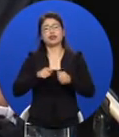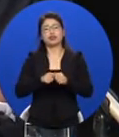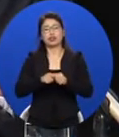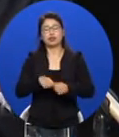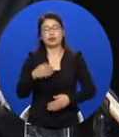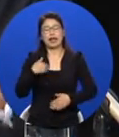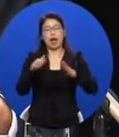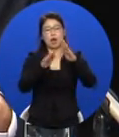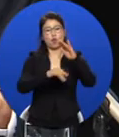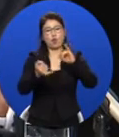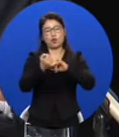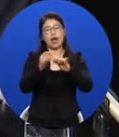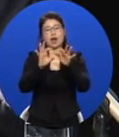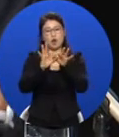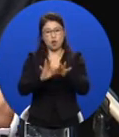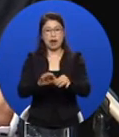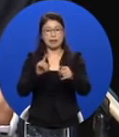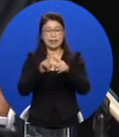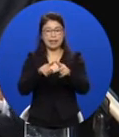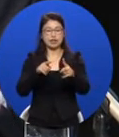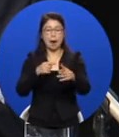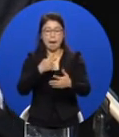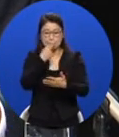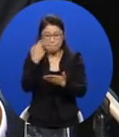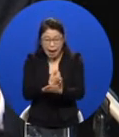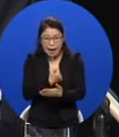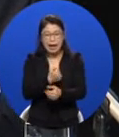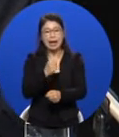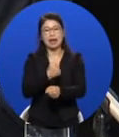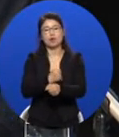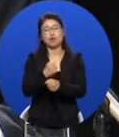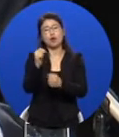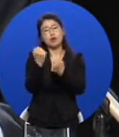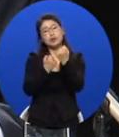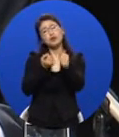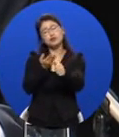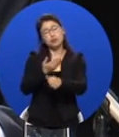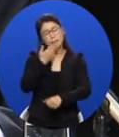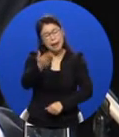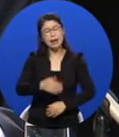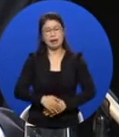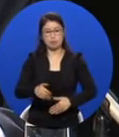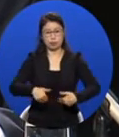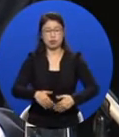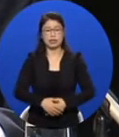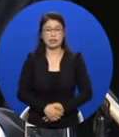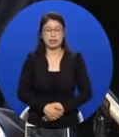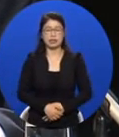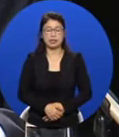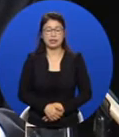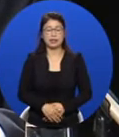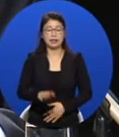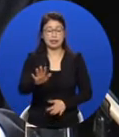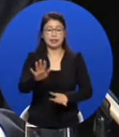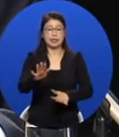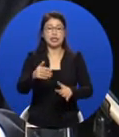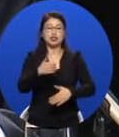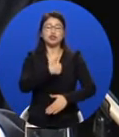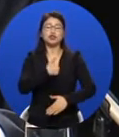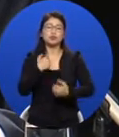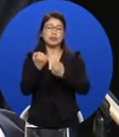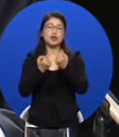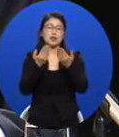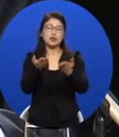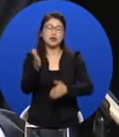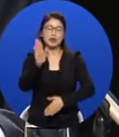자신이 내놓은 공약에 대해서는 이해를 하고 어떤 제도이다 설명할 수는 있어야죠. 예, 예. 아, 근데 뭐 충분히 설명을 드리려고